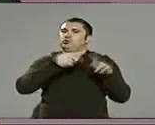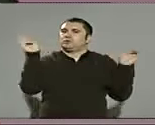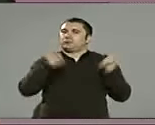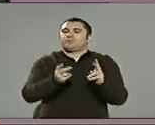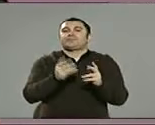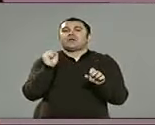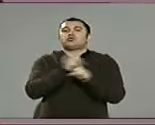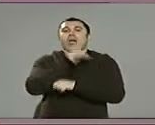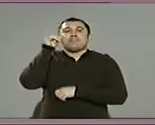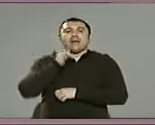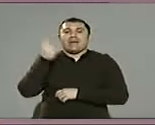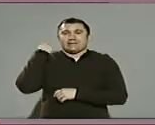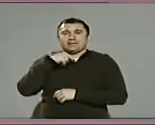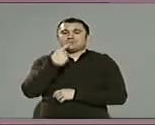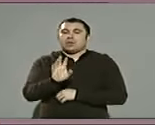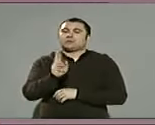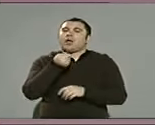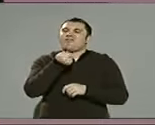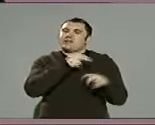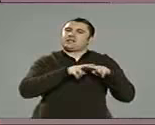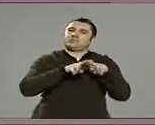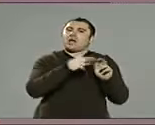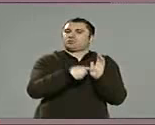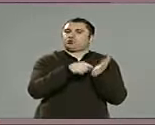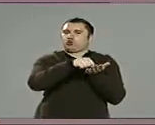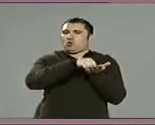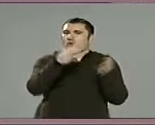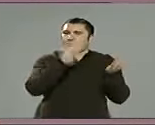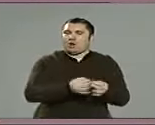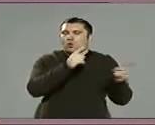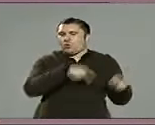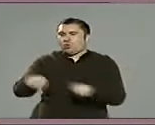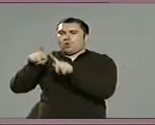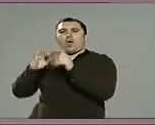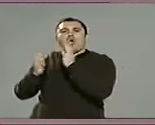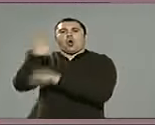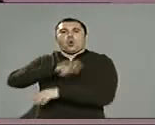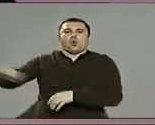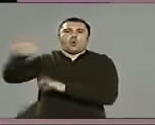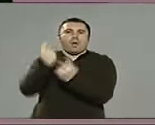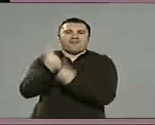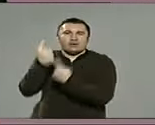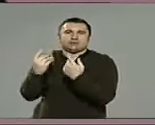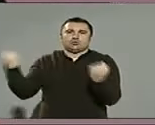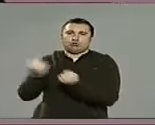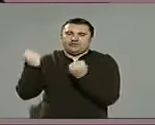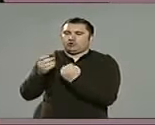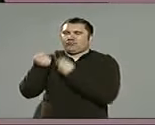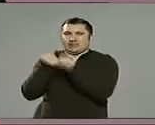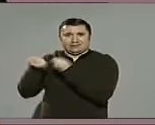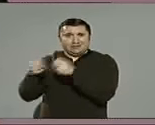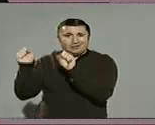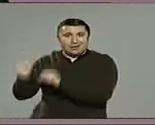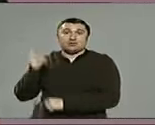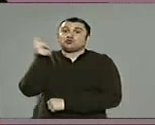dass wir die Finanzmarktbesteuerung brauchen, damit wir auch Wachstum und Beschäftigung in Europa finanzieren können. Das stimmt. Aber ich sage